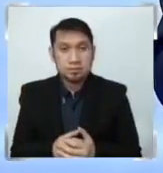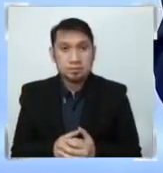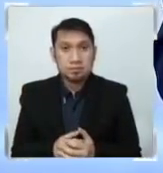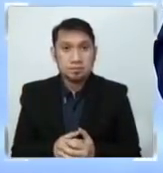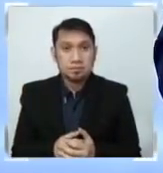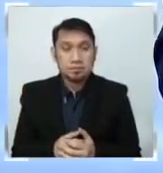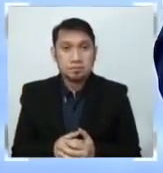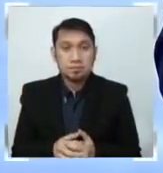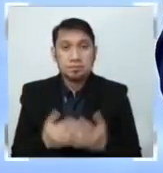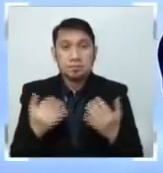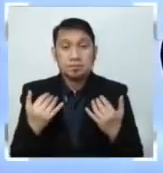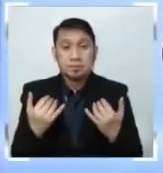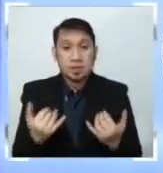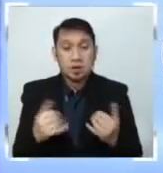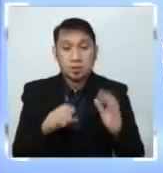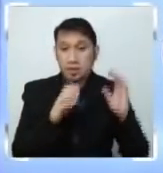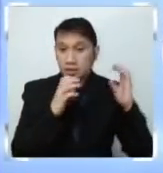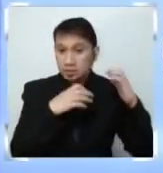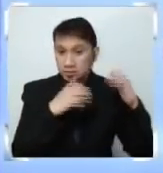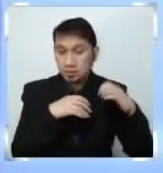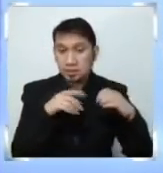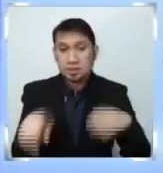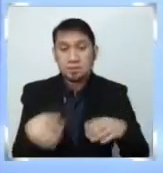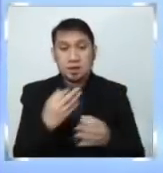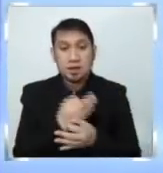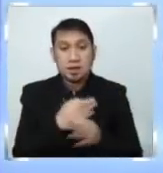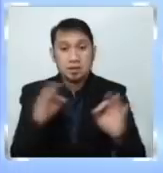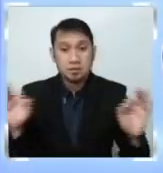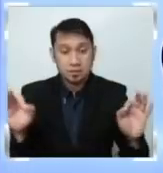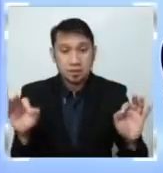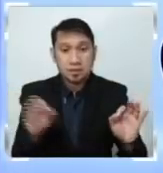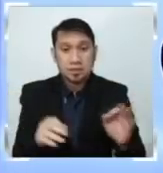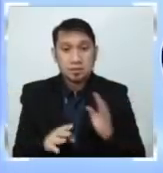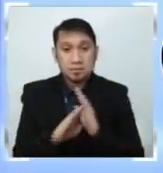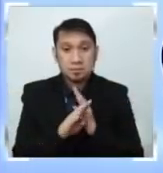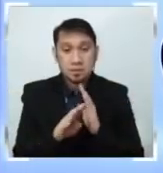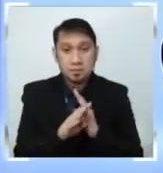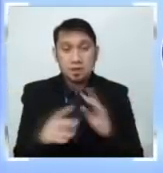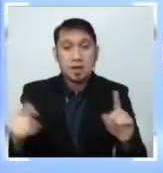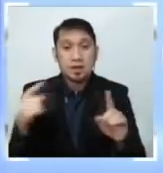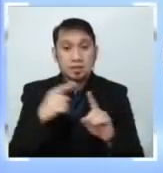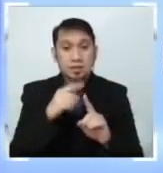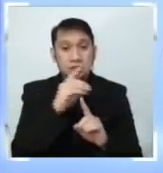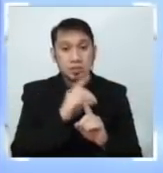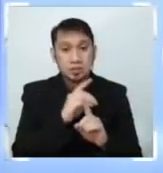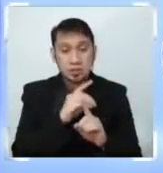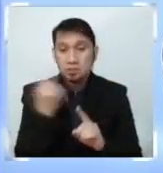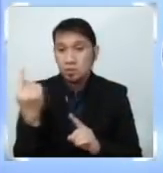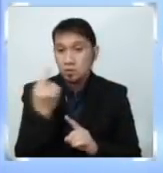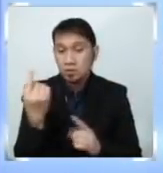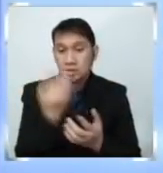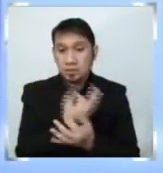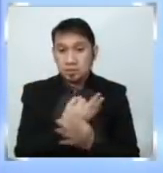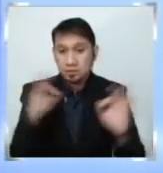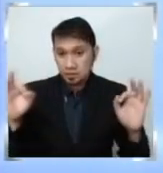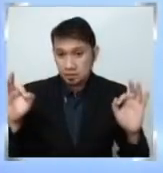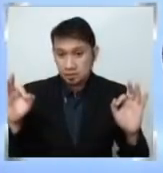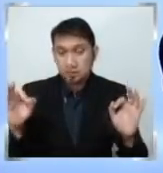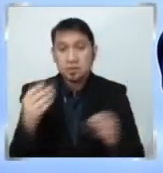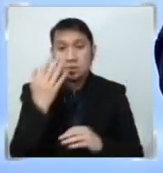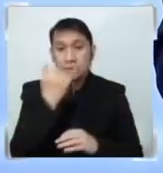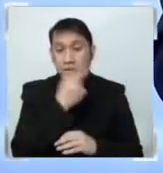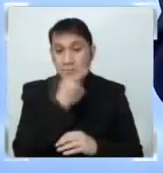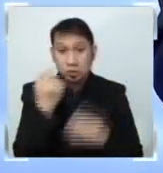Ang inaasahan ng marami na libreng sakay sa EDSA Bus Carousel, posibleng hanggang Disyembre na lang daw. Sa gitna pa man din yan ng dumaraming